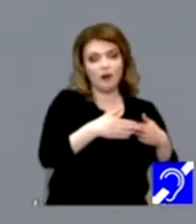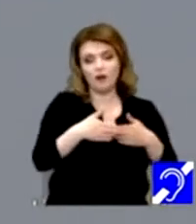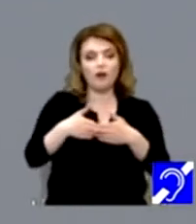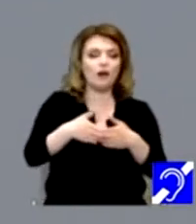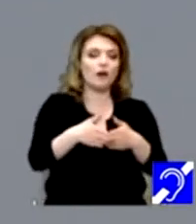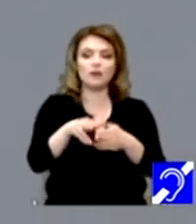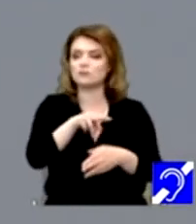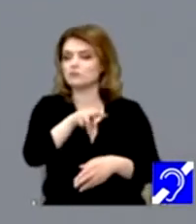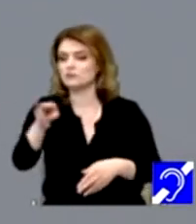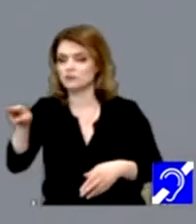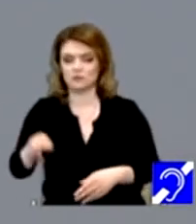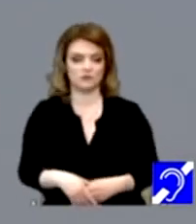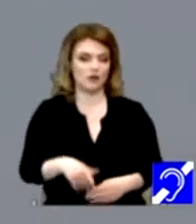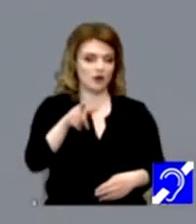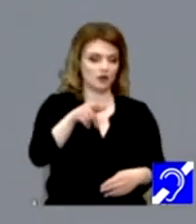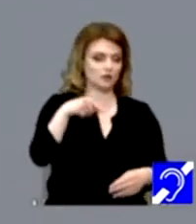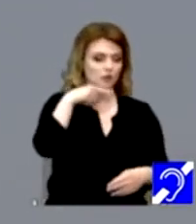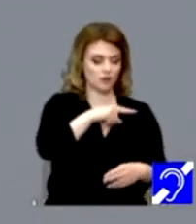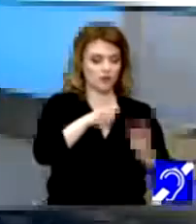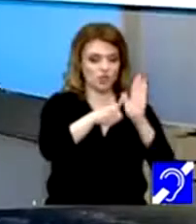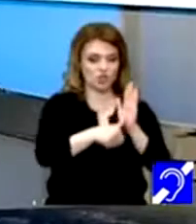Au o autonomie de cel puțin 6 ore.